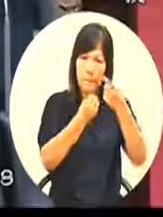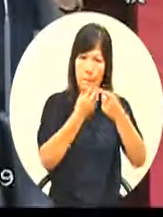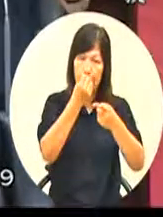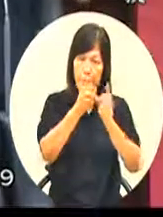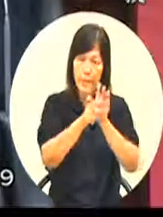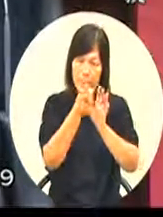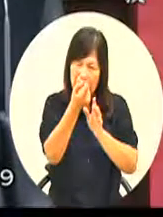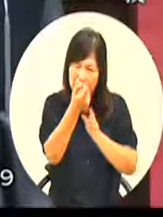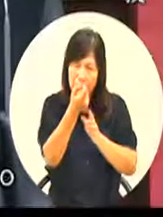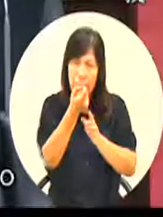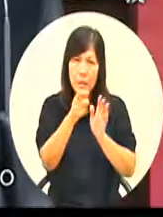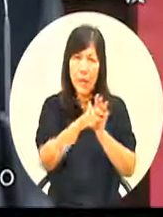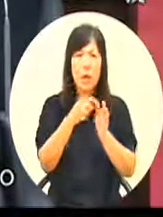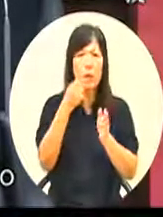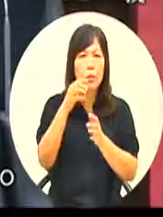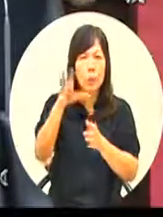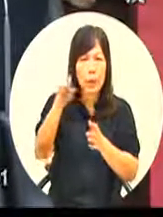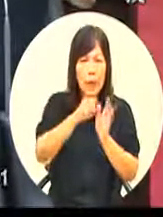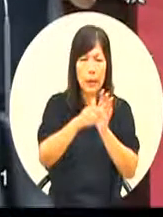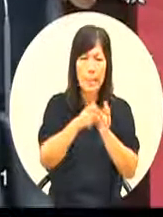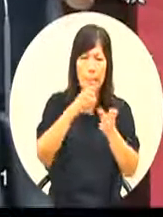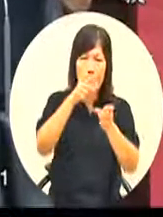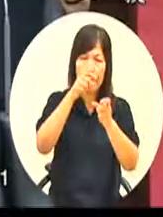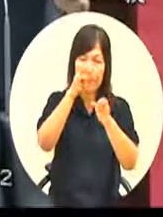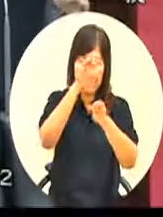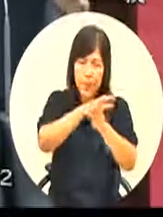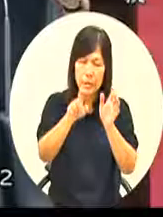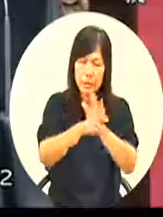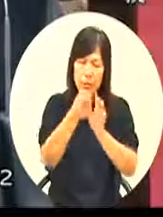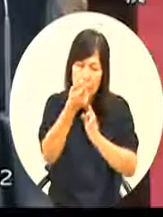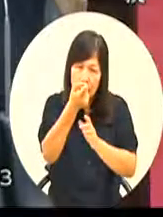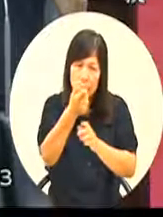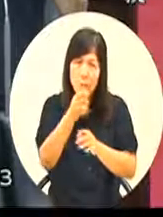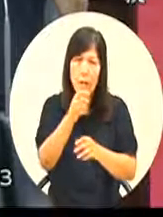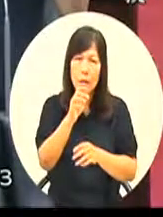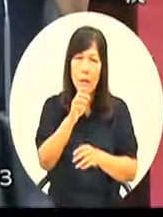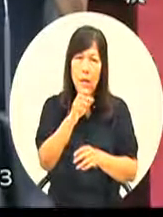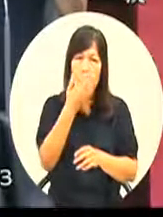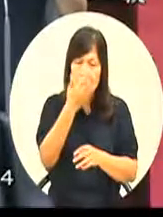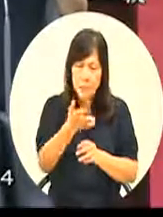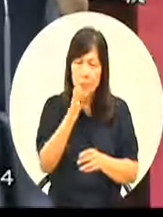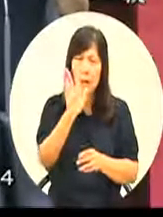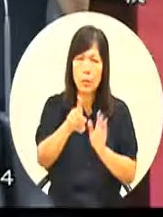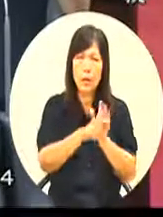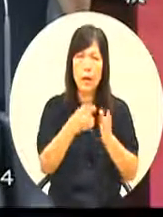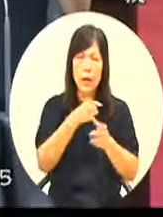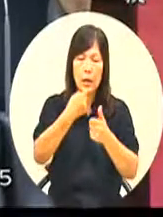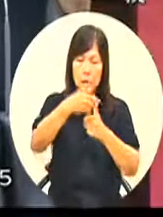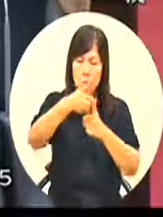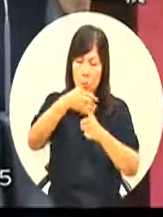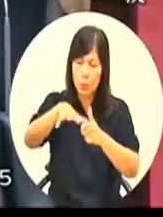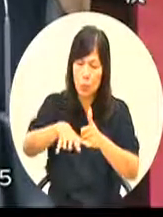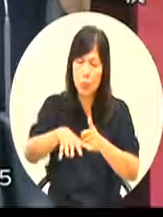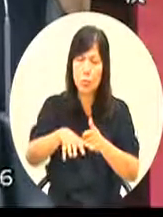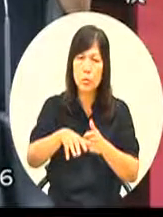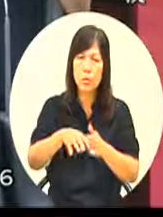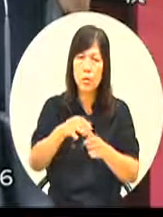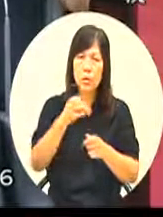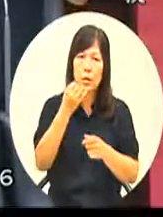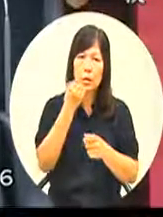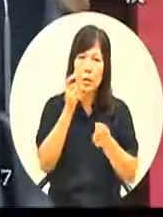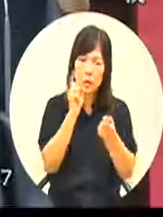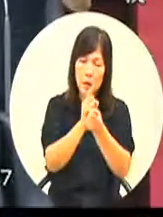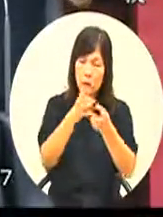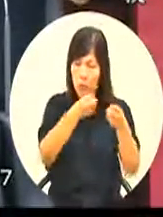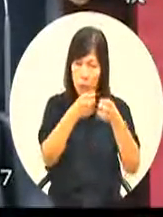小的话，如果说拿不到这个补助的比例是极小的话，那我想我们教育局其实也可以来跟来讨